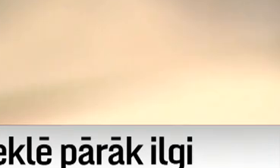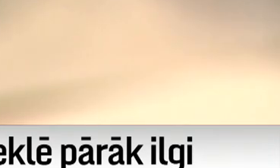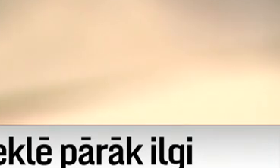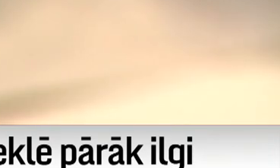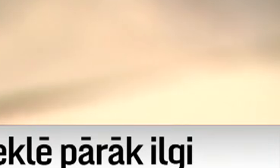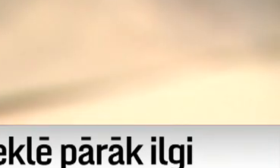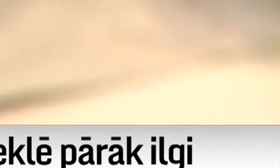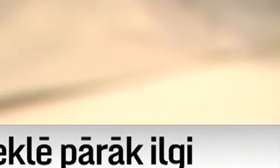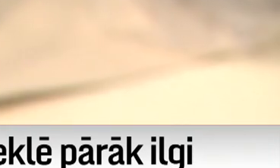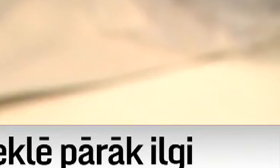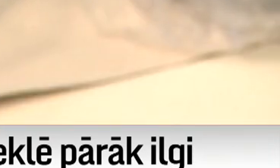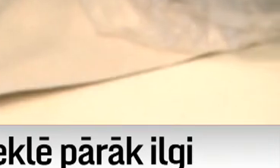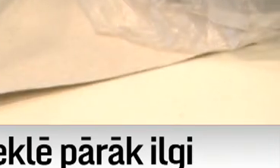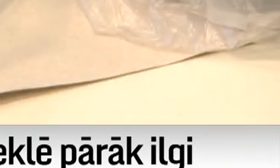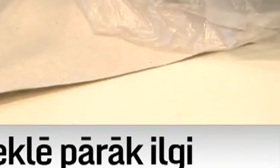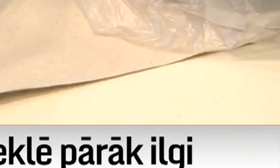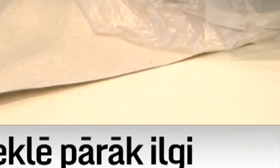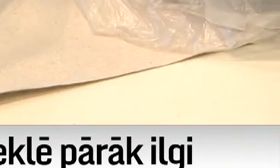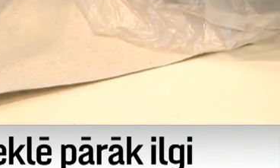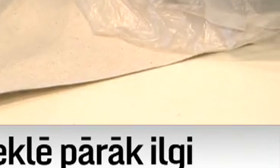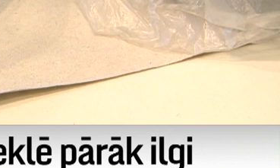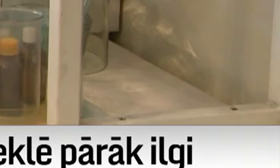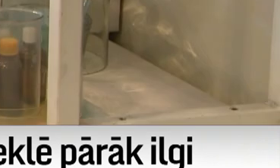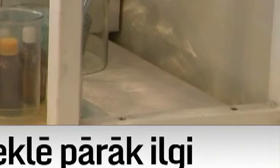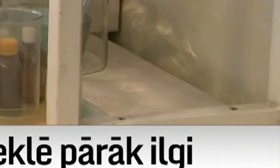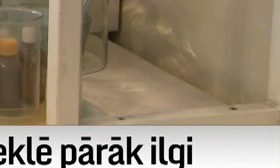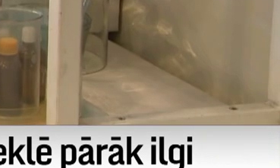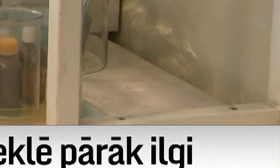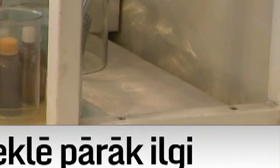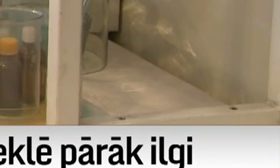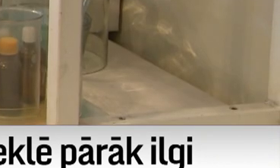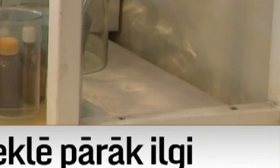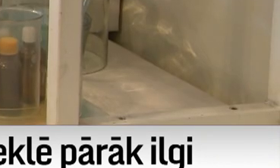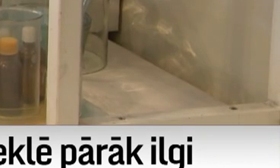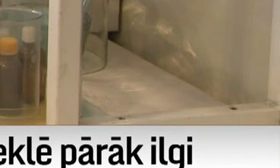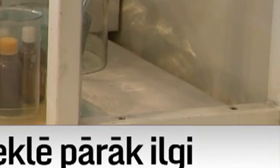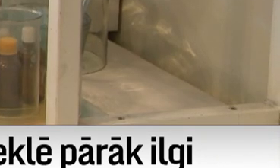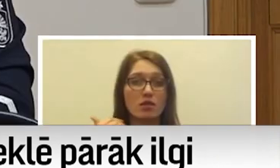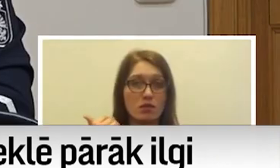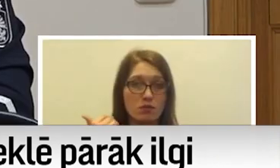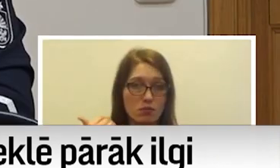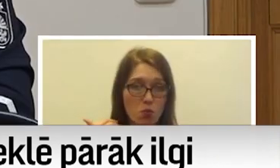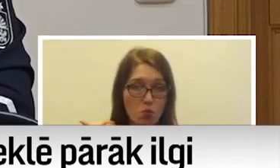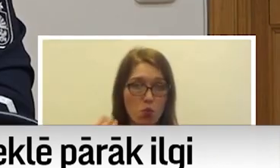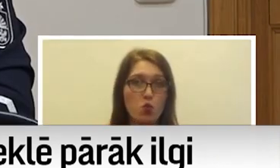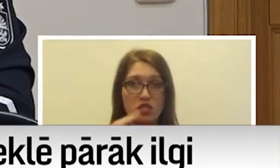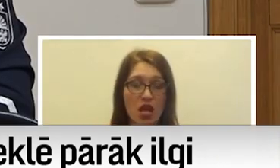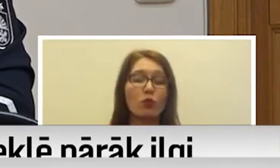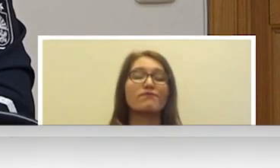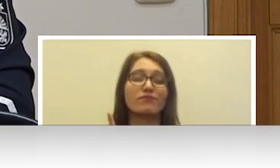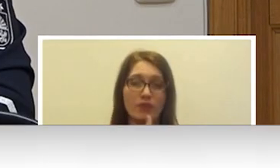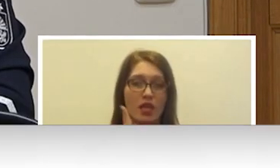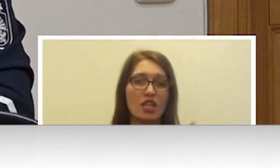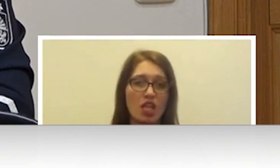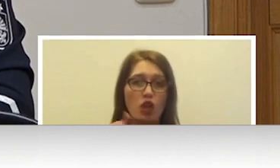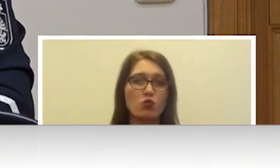izmeklētāja specializācija, bet policijā norāda izmeklētāja trūkst. Tāpēc tas nenotiks. Atsevišķos gadījumos ir